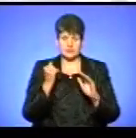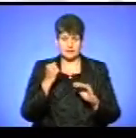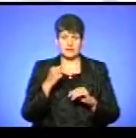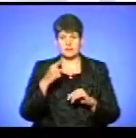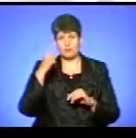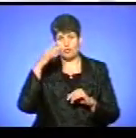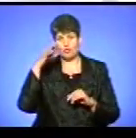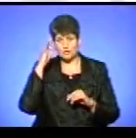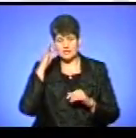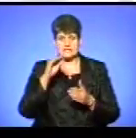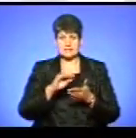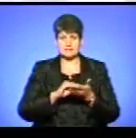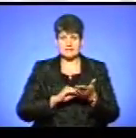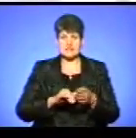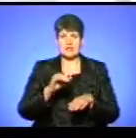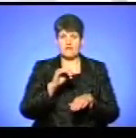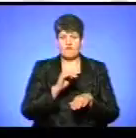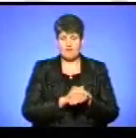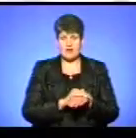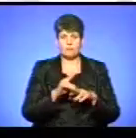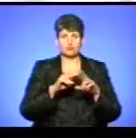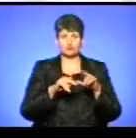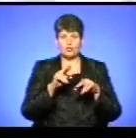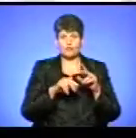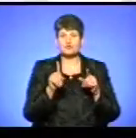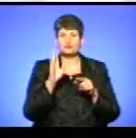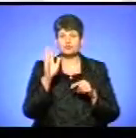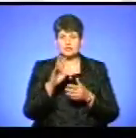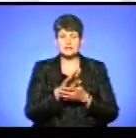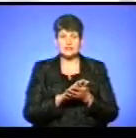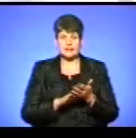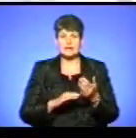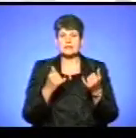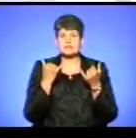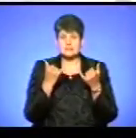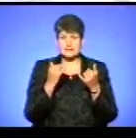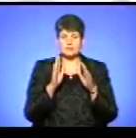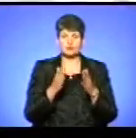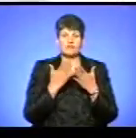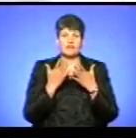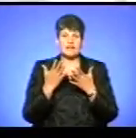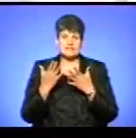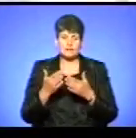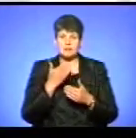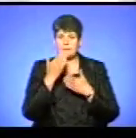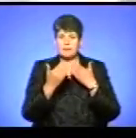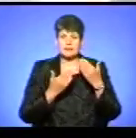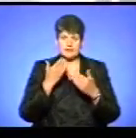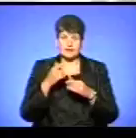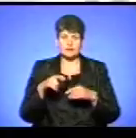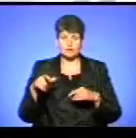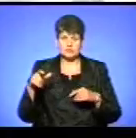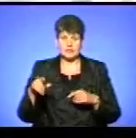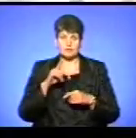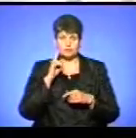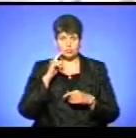прийшла, зафіксувала факт забудови. Що буде далі, ми зараз будемо виясняти, будемо питати людей, а також